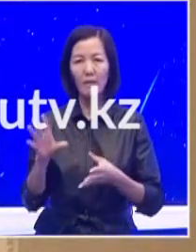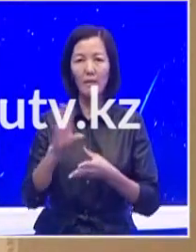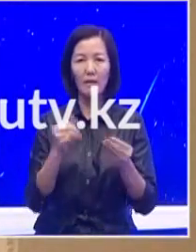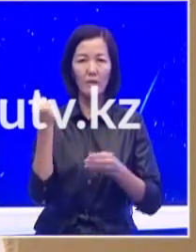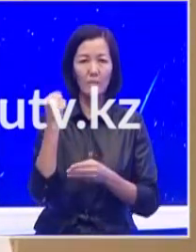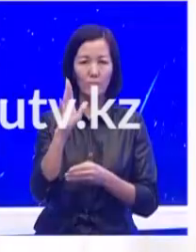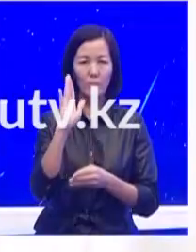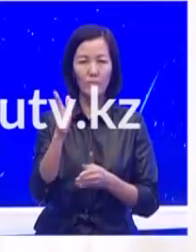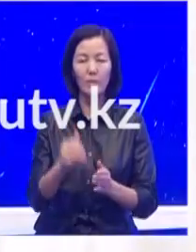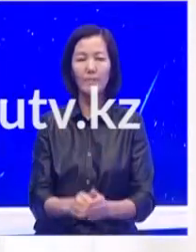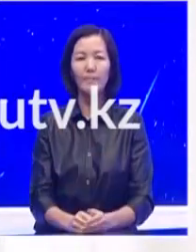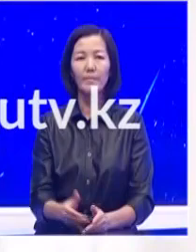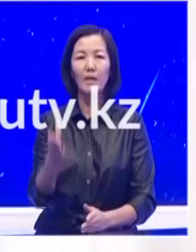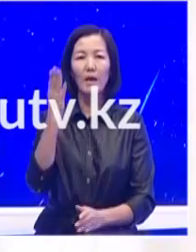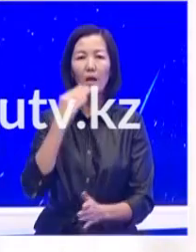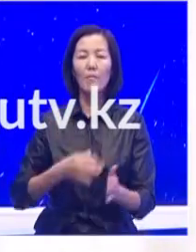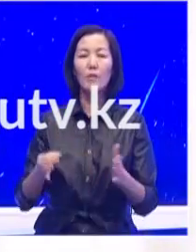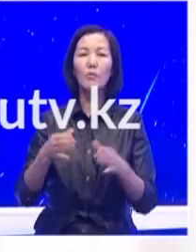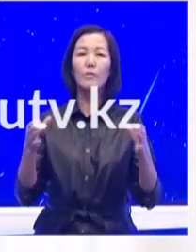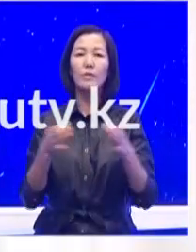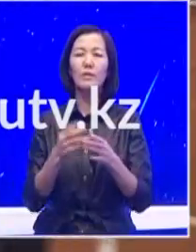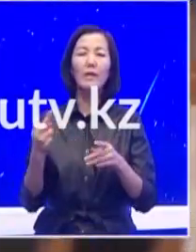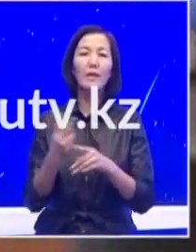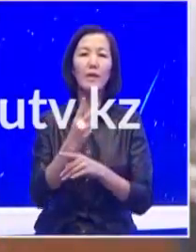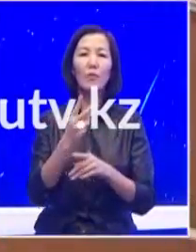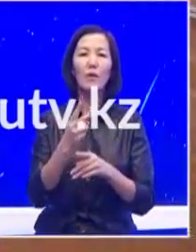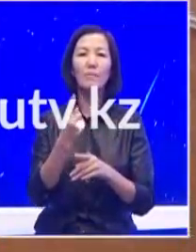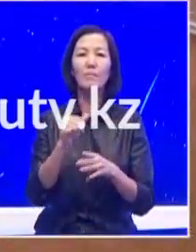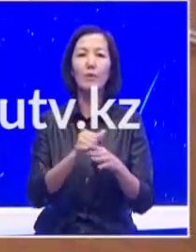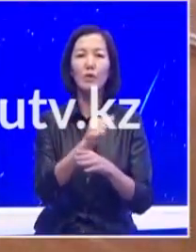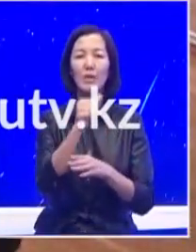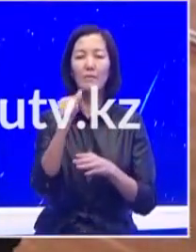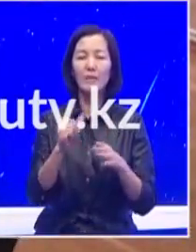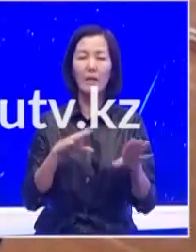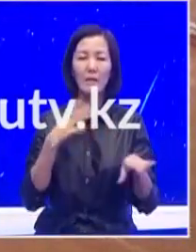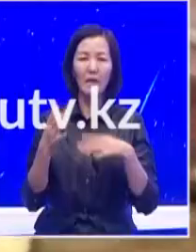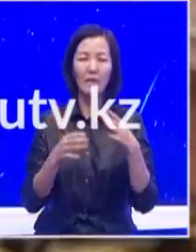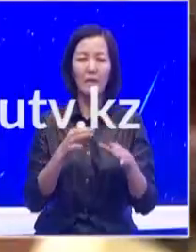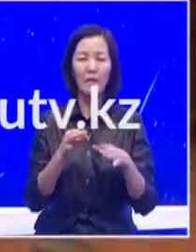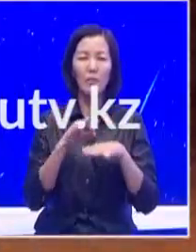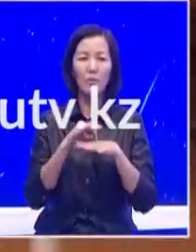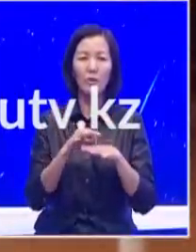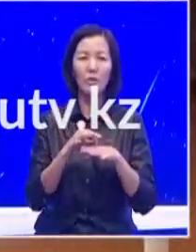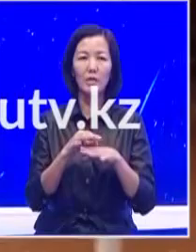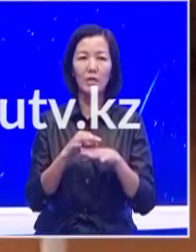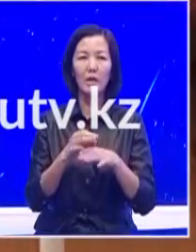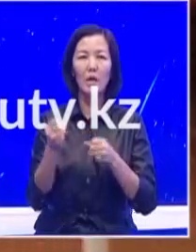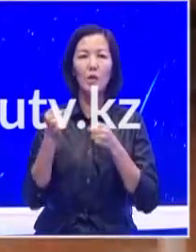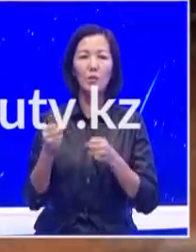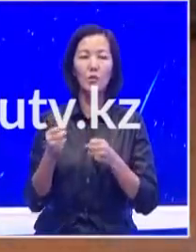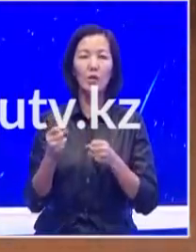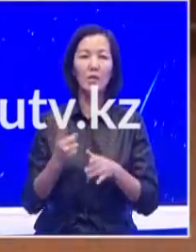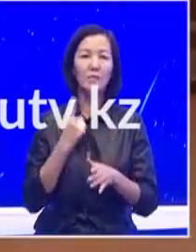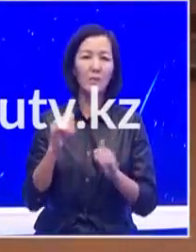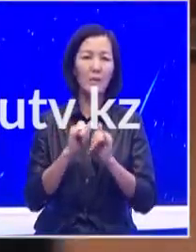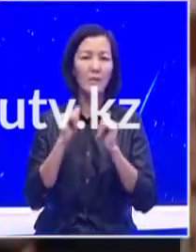болу. Алматы облысының құрамасы күніне 2 уақыт 1,5 сағаттан дайындық өткізеді. Мөшек соғып, өзара жұдырықтасып,